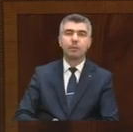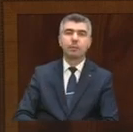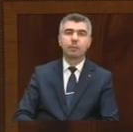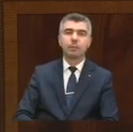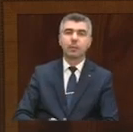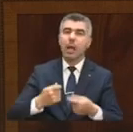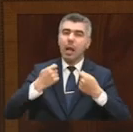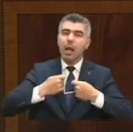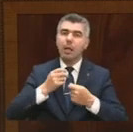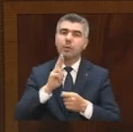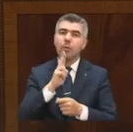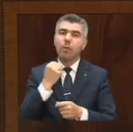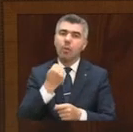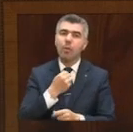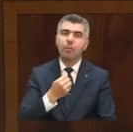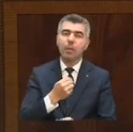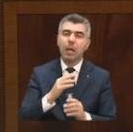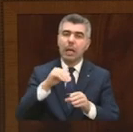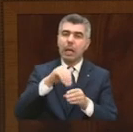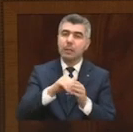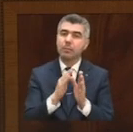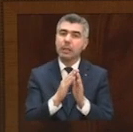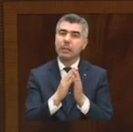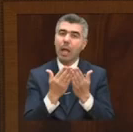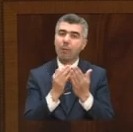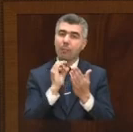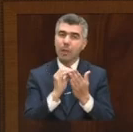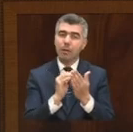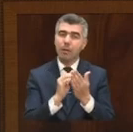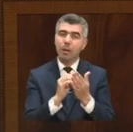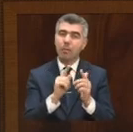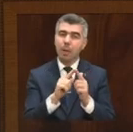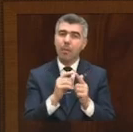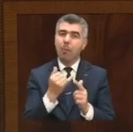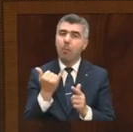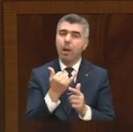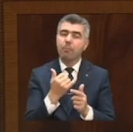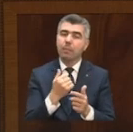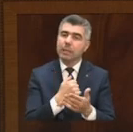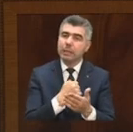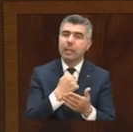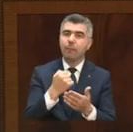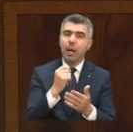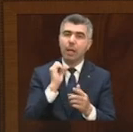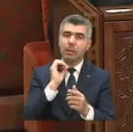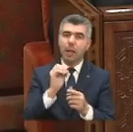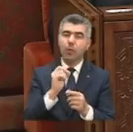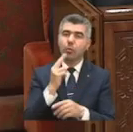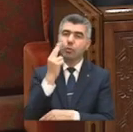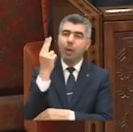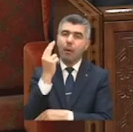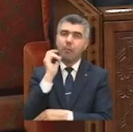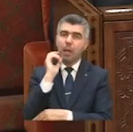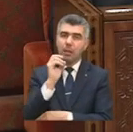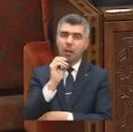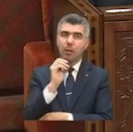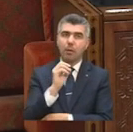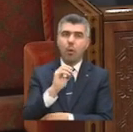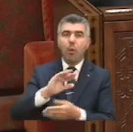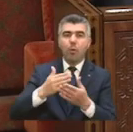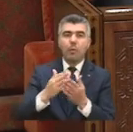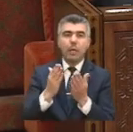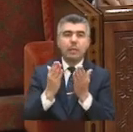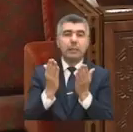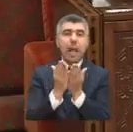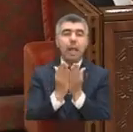سيد رئيس الحكومه في حزب التقدم الاشتراكيه اذا كنا من بين المدافعين ديال الطابع العمومي للجامعه باعتبارها قاطره ديال